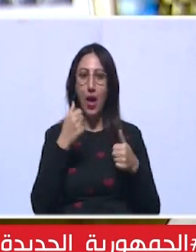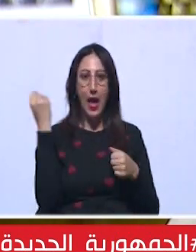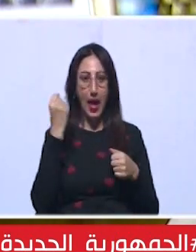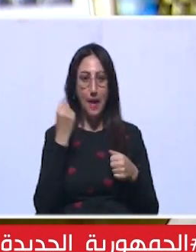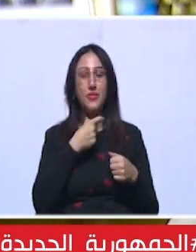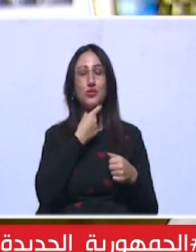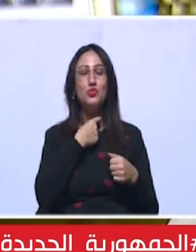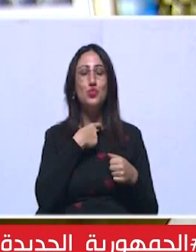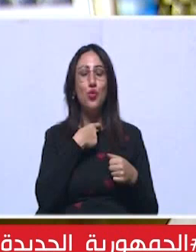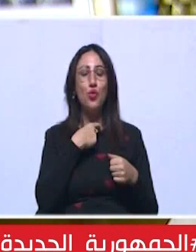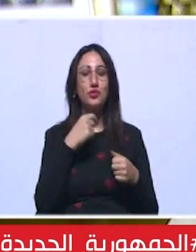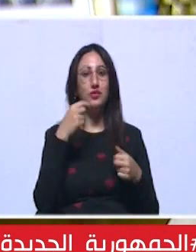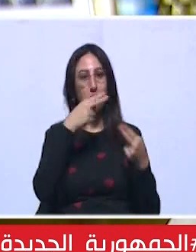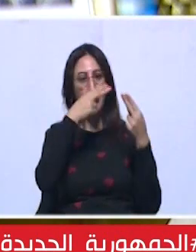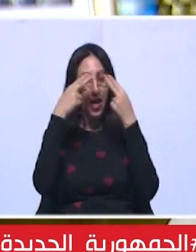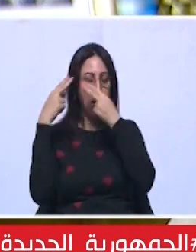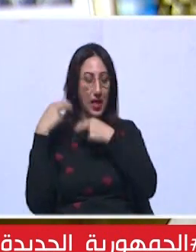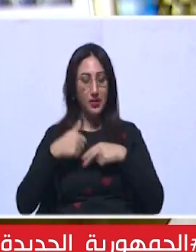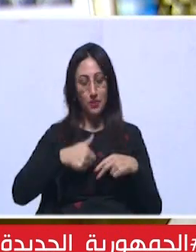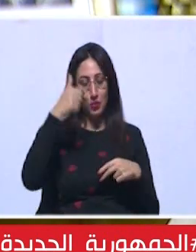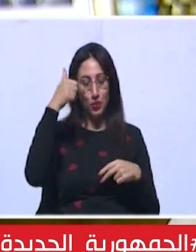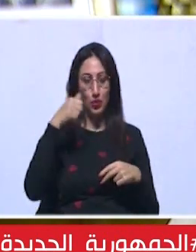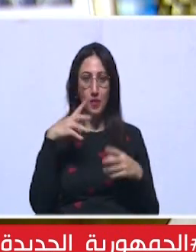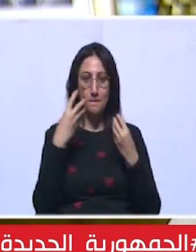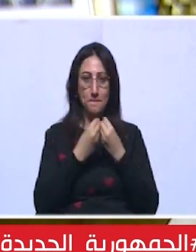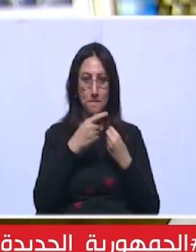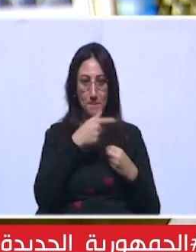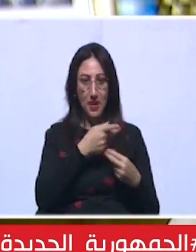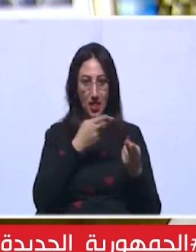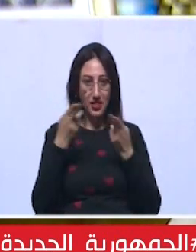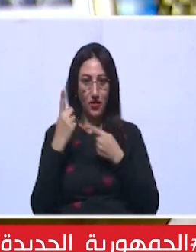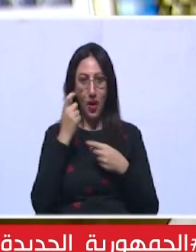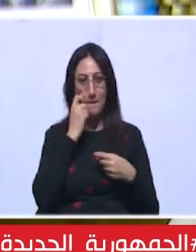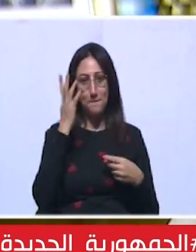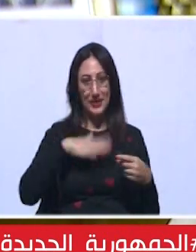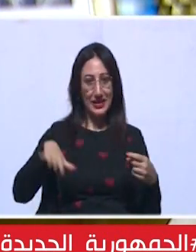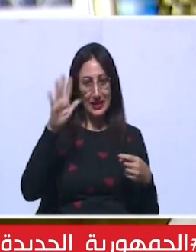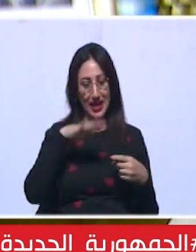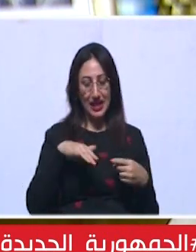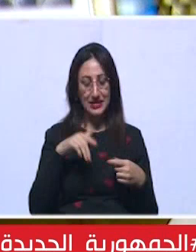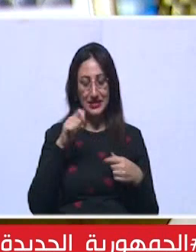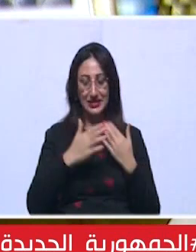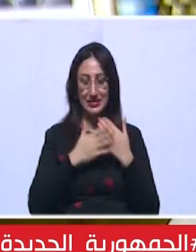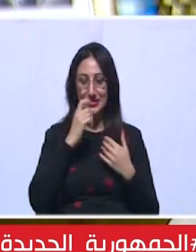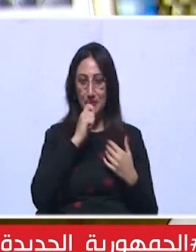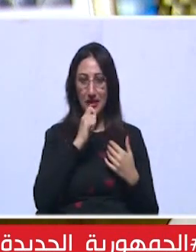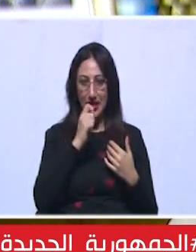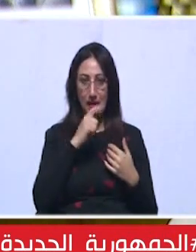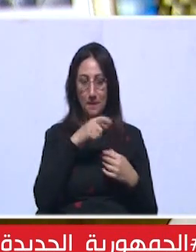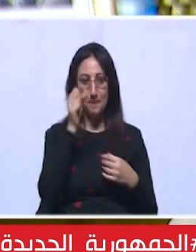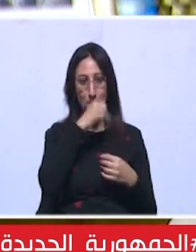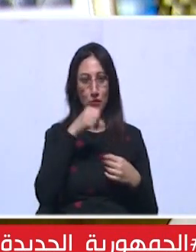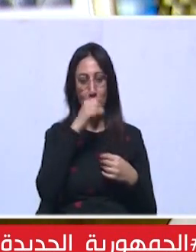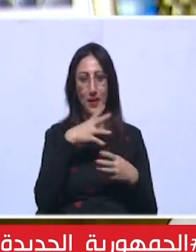بتعبر عن احلامها الغنائيه معايا ومعاكم في واحد من الناس النهارده في الحلقه الجميله دي المطربه